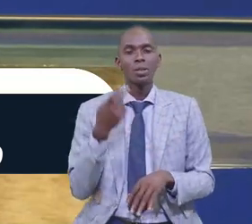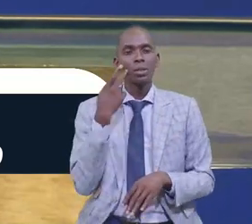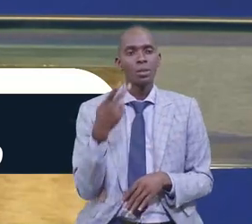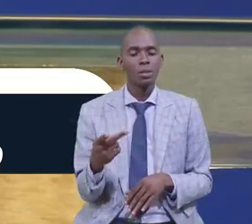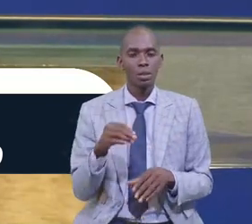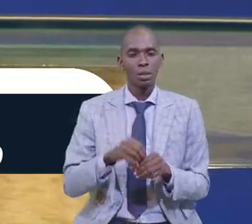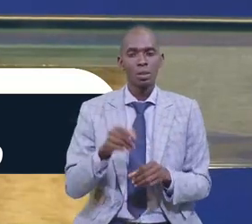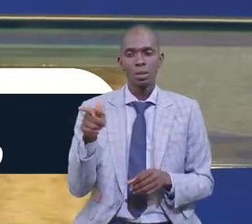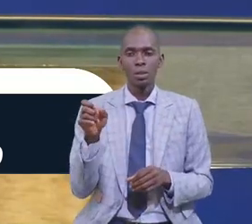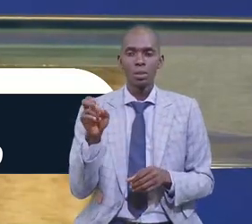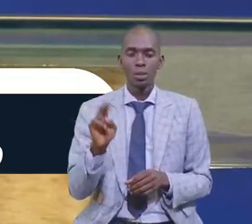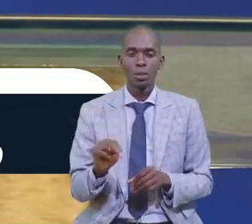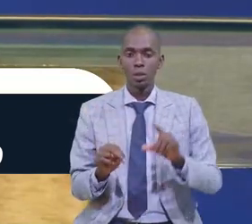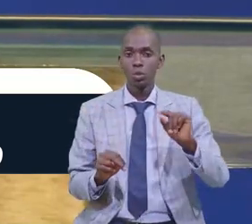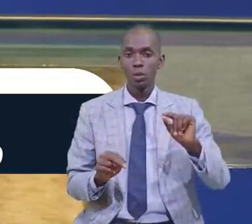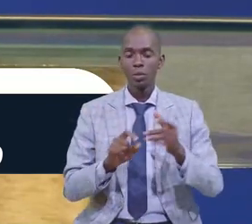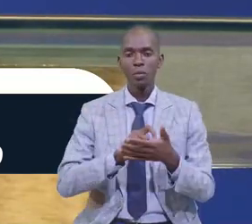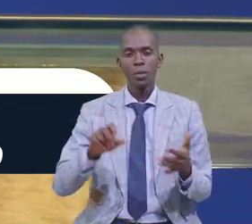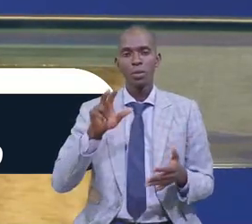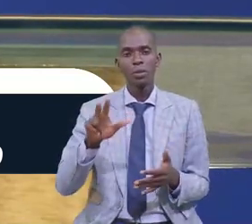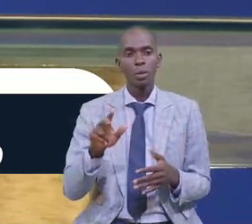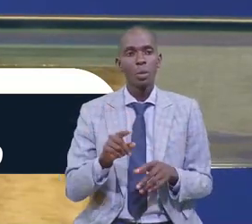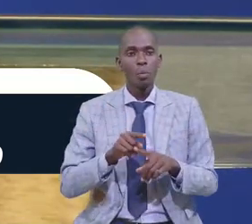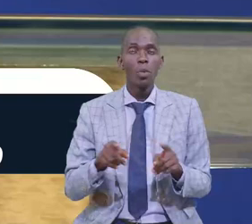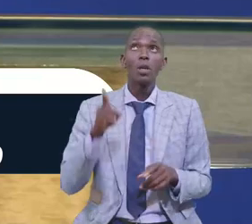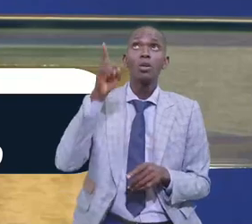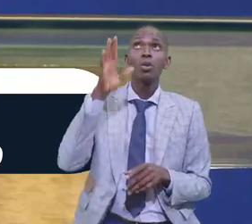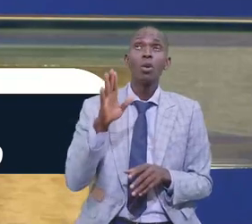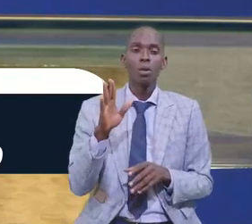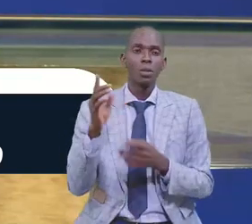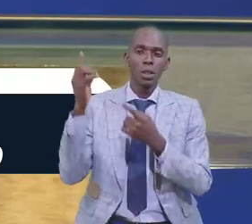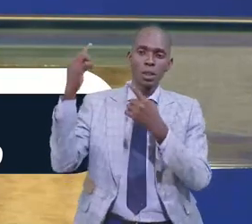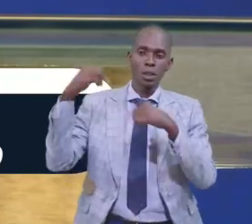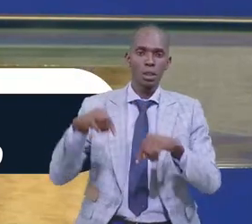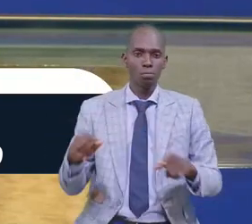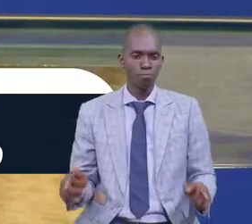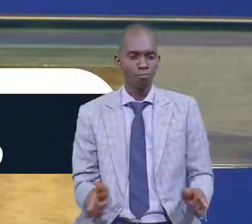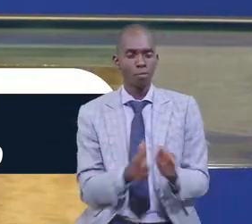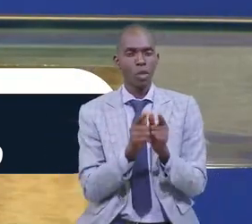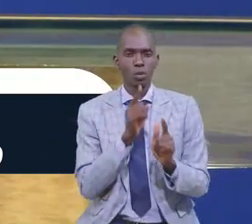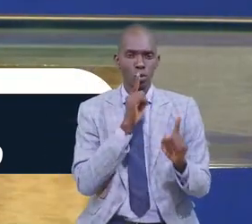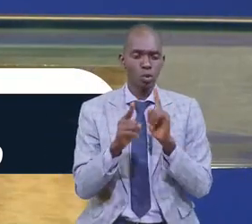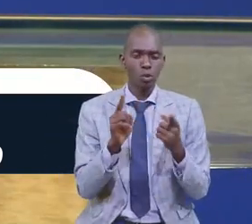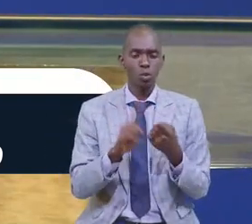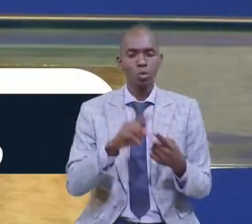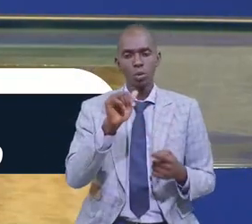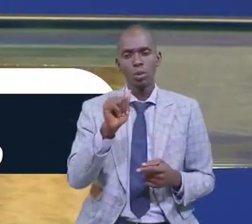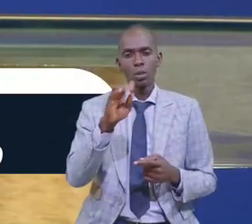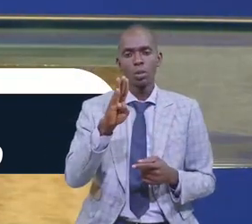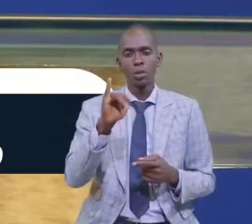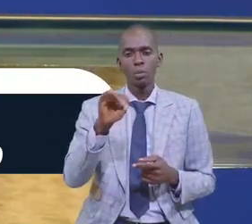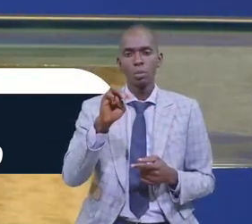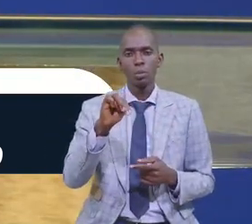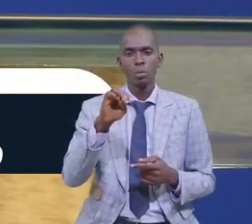inutilement. Genèse 20, verset 3. Alors, Dieu apparut en songe